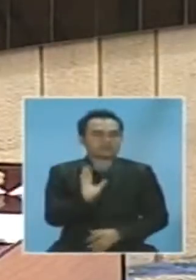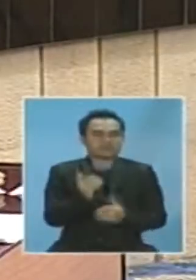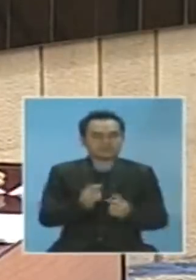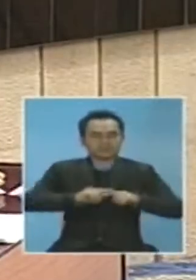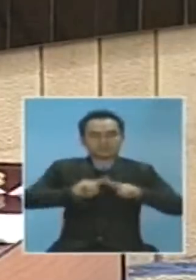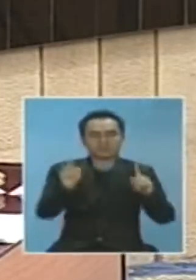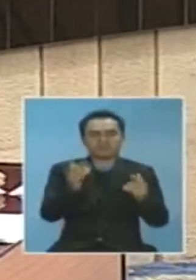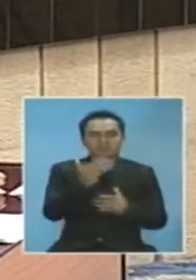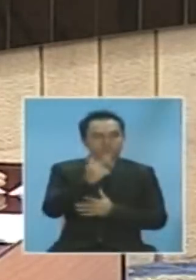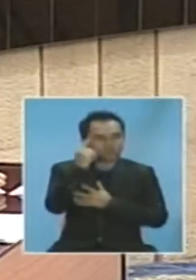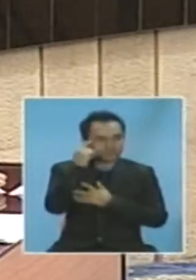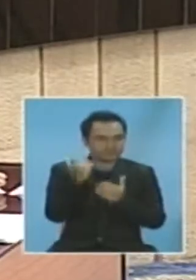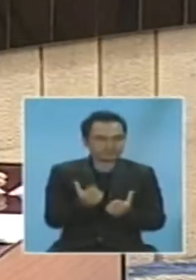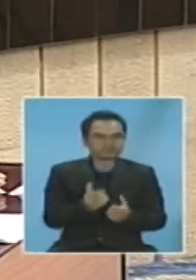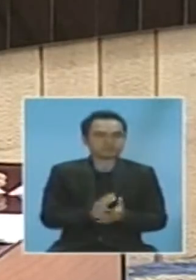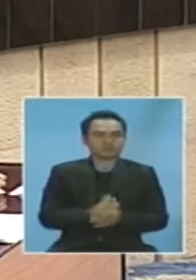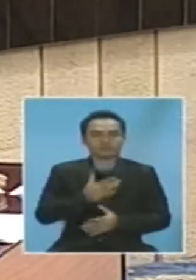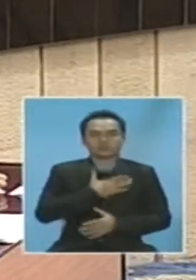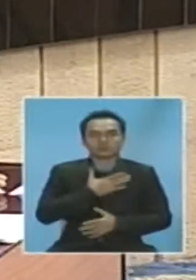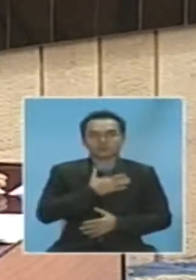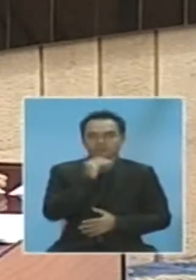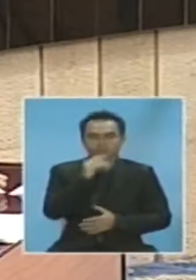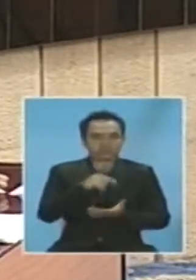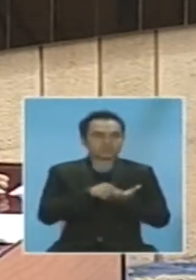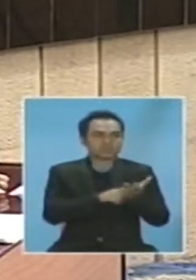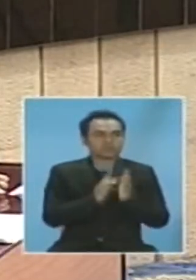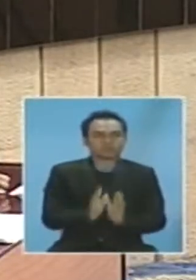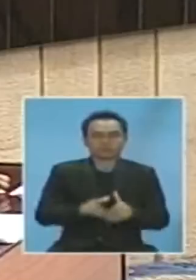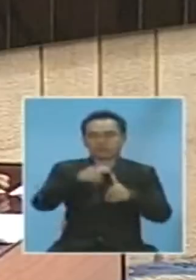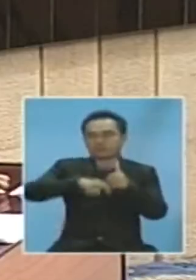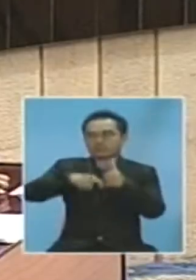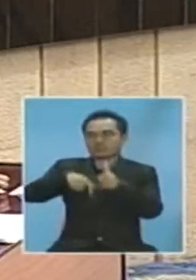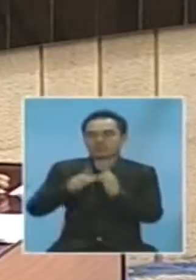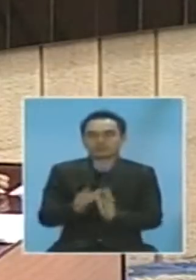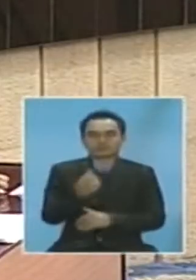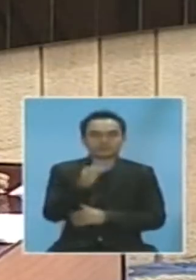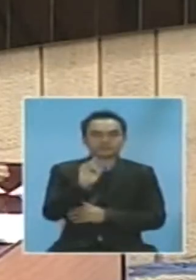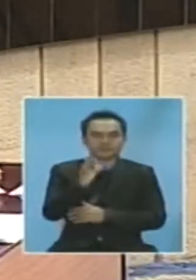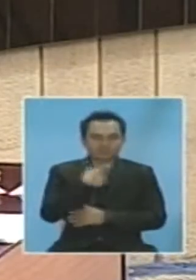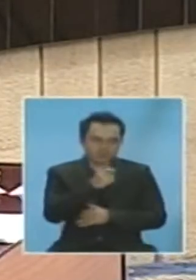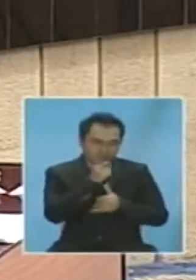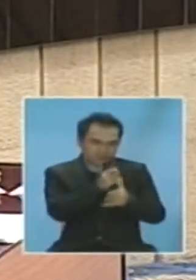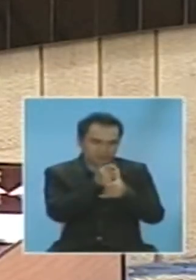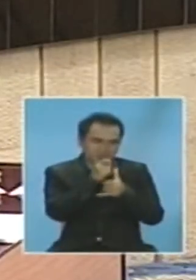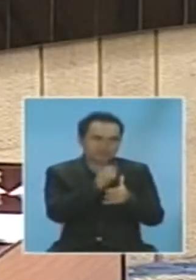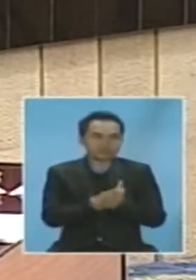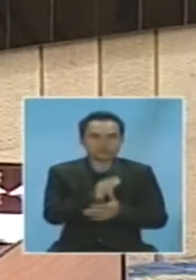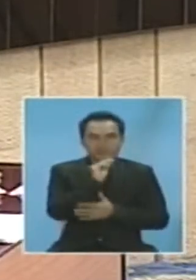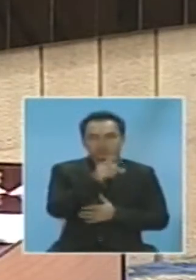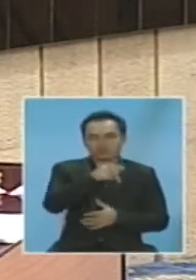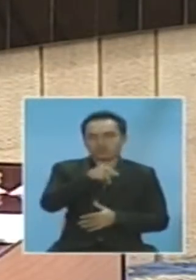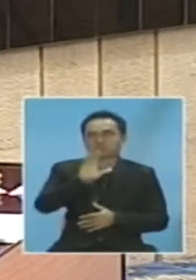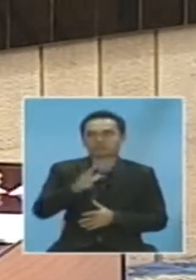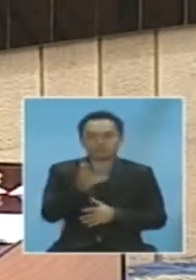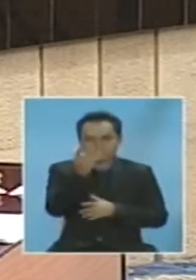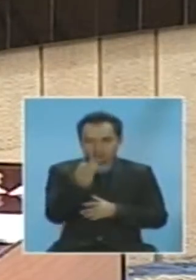พราะในข้อที่จริงแล้วดิฉันเสนอพยานบุคคลเพียง18รายแต่ปปช.ตัดพยานเหลือเพียง